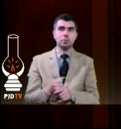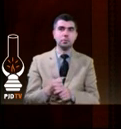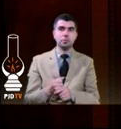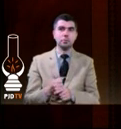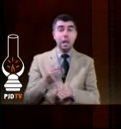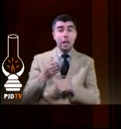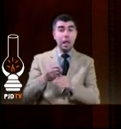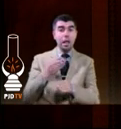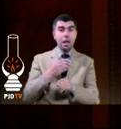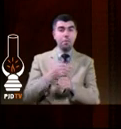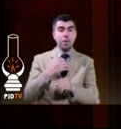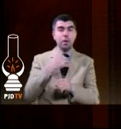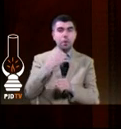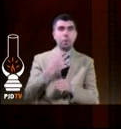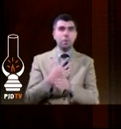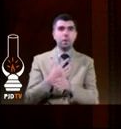الشيء من المزاح